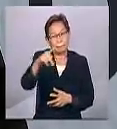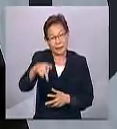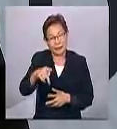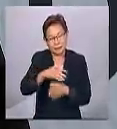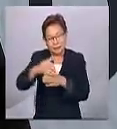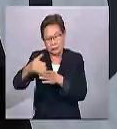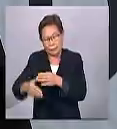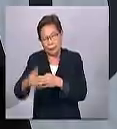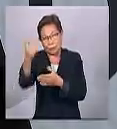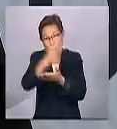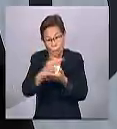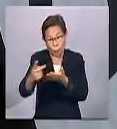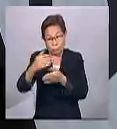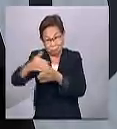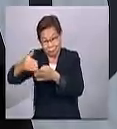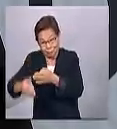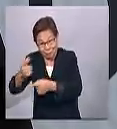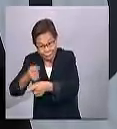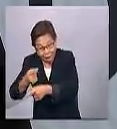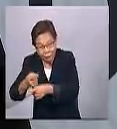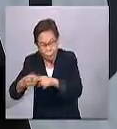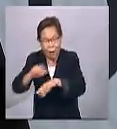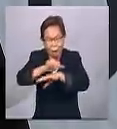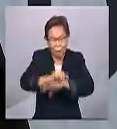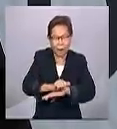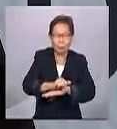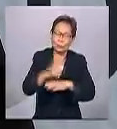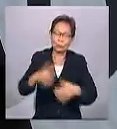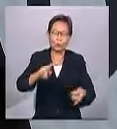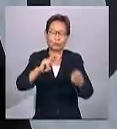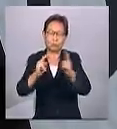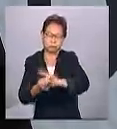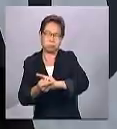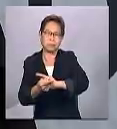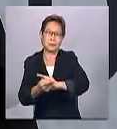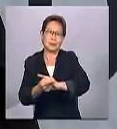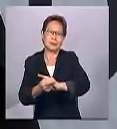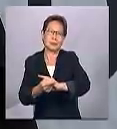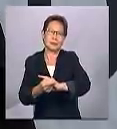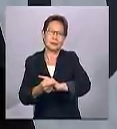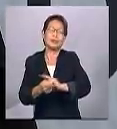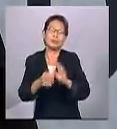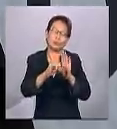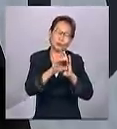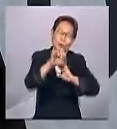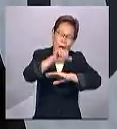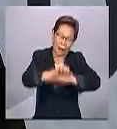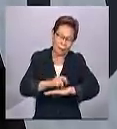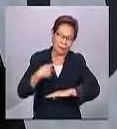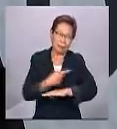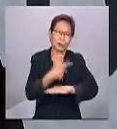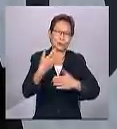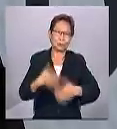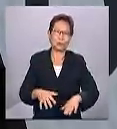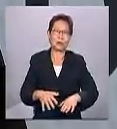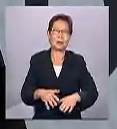dalam tempoh 2 minggu lagi, tetapi amalan kita dah berubah. It's not the norm lagi. Contohnya amalan kita, kita dah tak